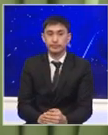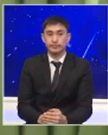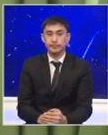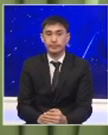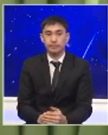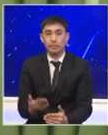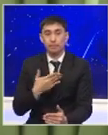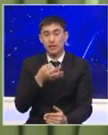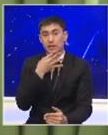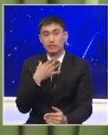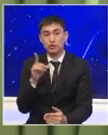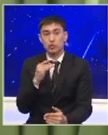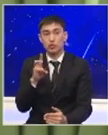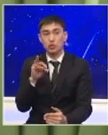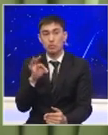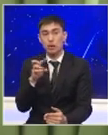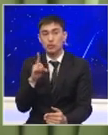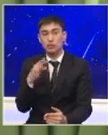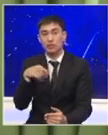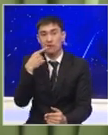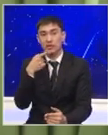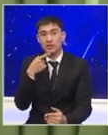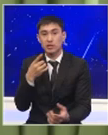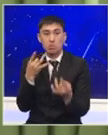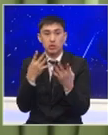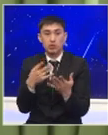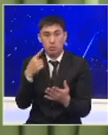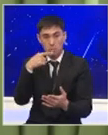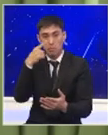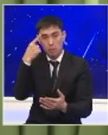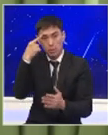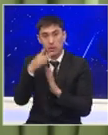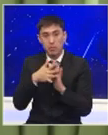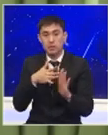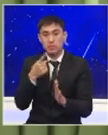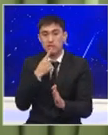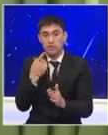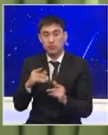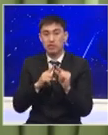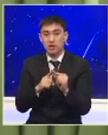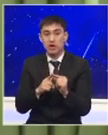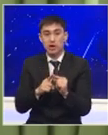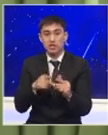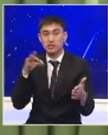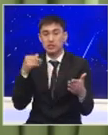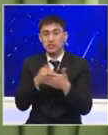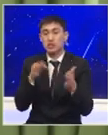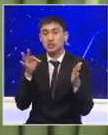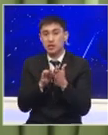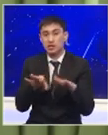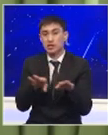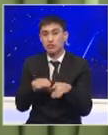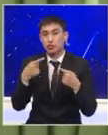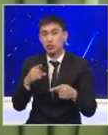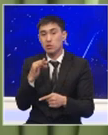Мне нравится что Нурлан байжигитулла говорит на простом для понимания языки при этом его слова достигают свои цели в сравнении